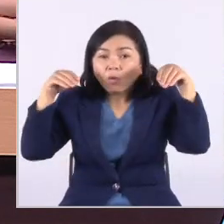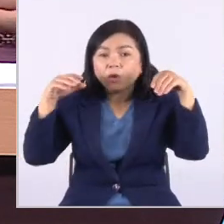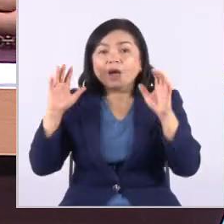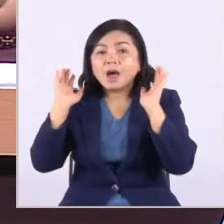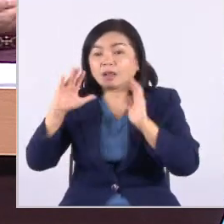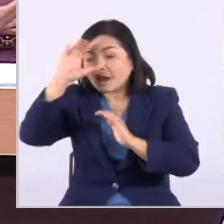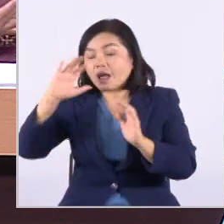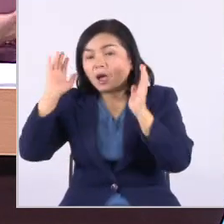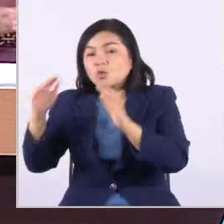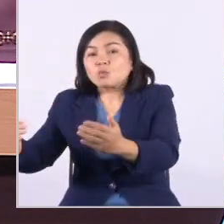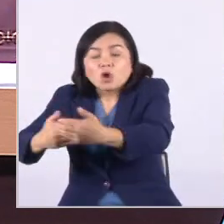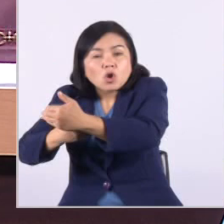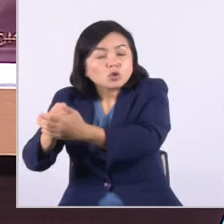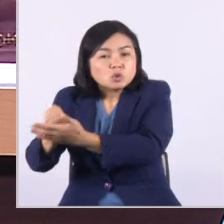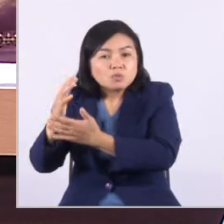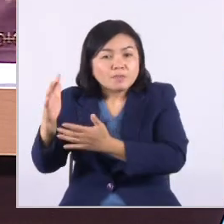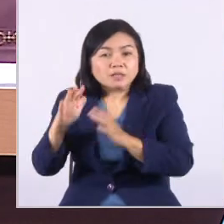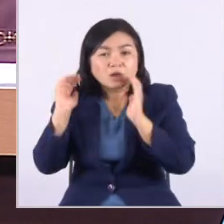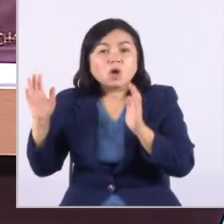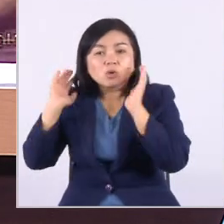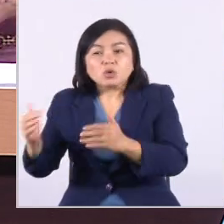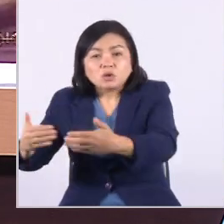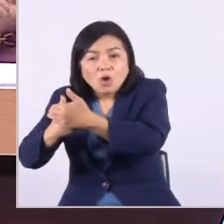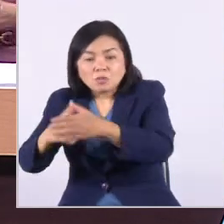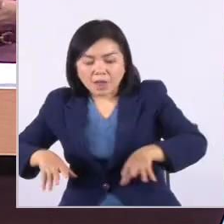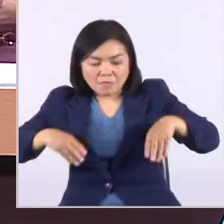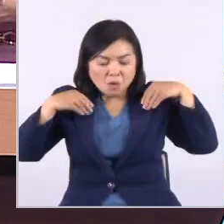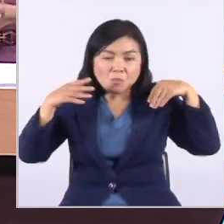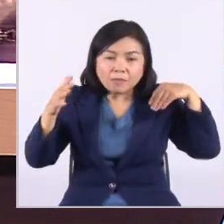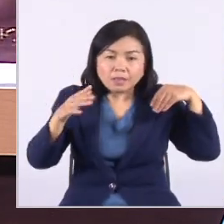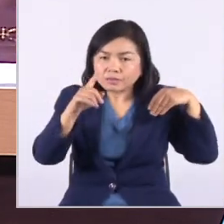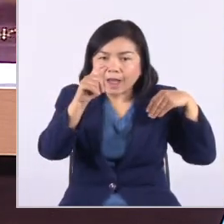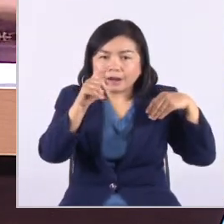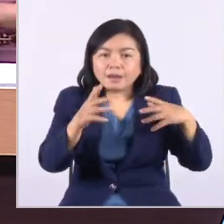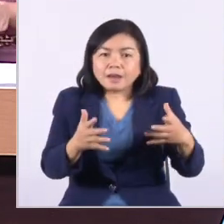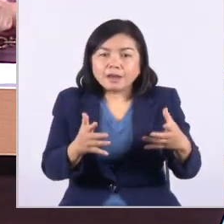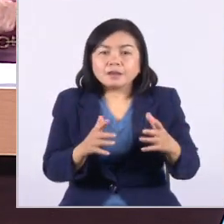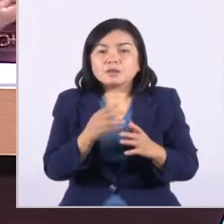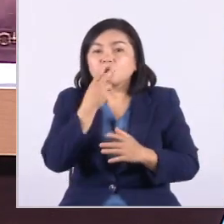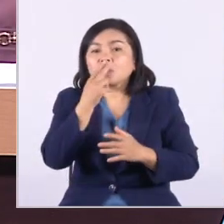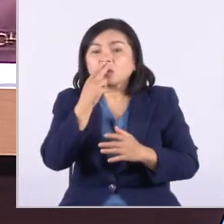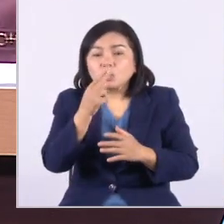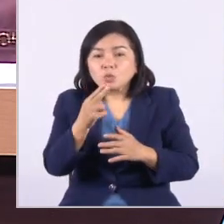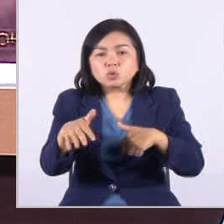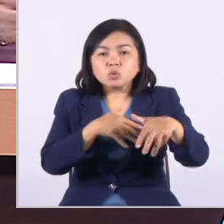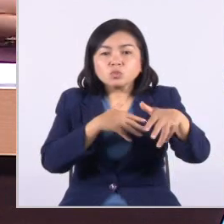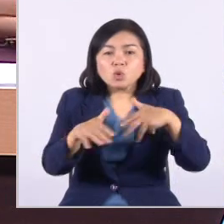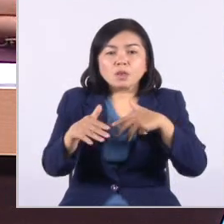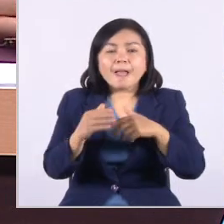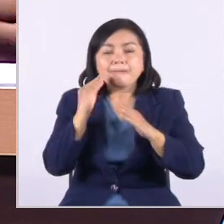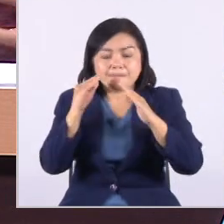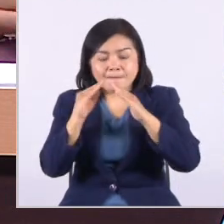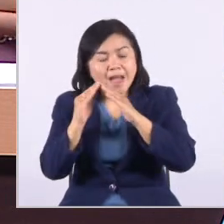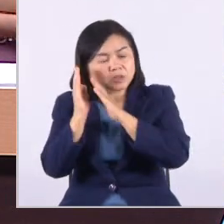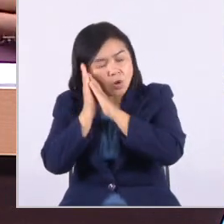อดไม่ช่วยแต่ถ้าไม่มีคนกอดและไม่มีผ้าห่มเนี่ยหนักเลยนะคะอย่างคนเร่ร่อนเนี่ยคุณผู้ชมตามท้องถนนเนี่ยไม่มีโอก